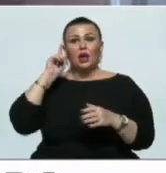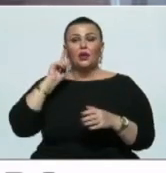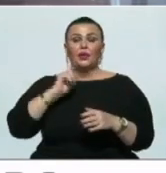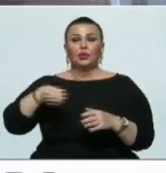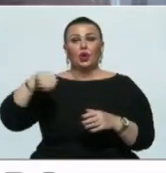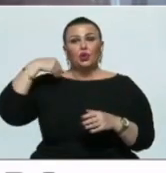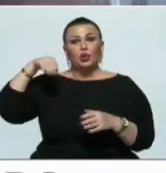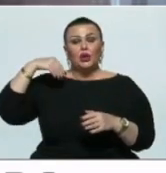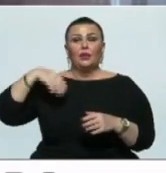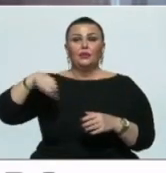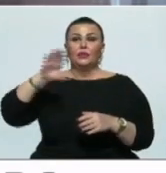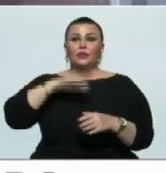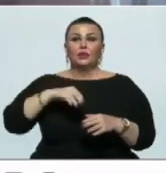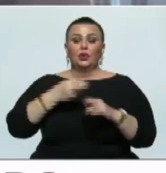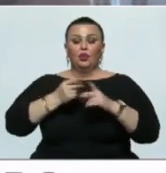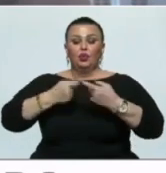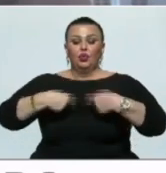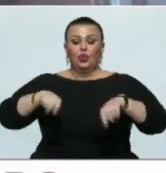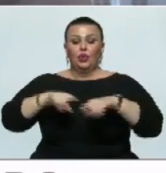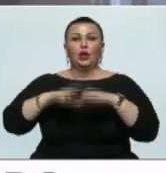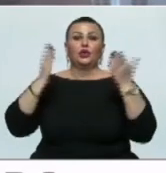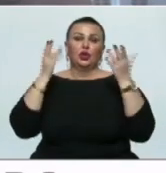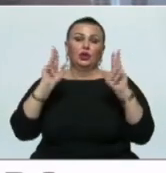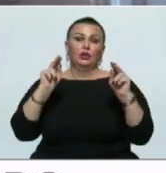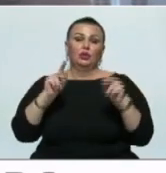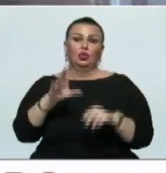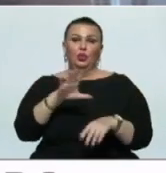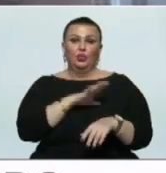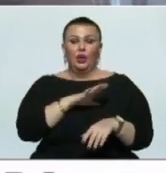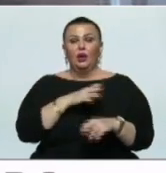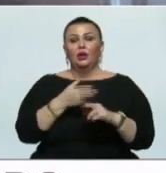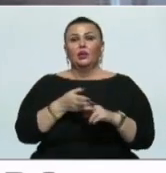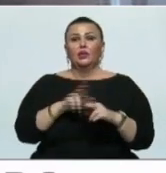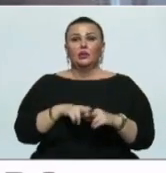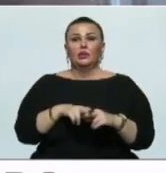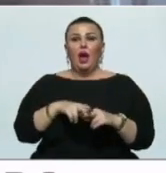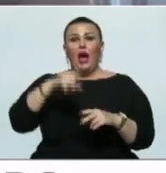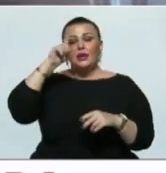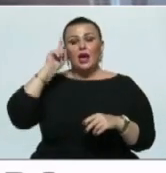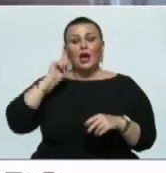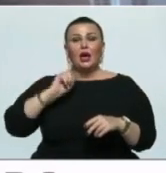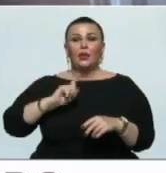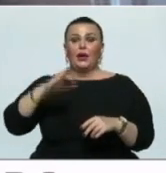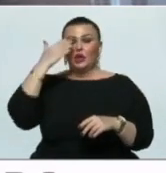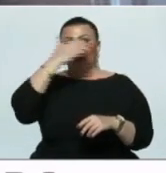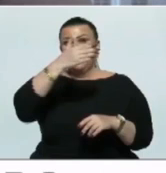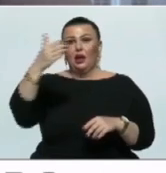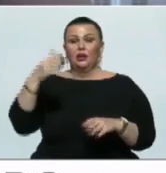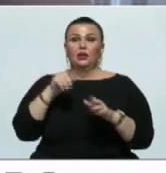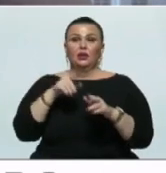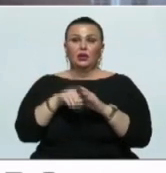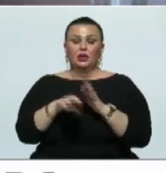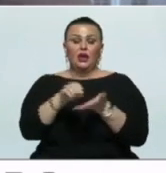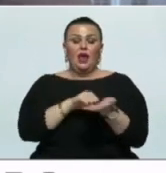Azerbaycan'ımıza, Türkiye'mize bölgeye hayırlar getirmesini diliyorum. Ve Azerbaycan halkına da buradan